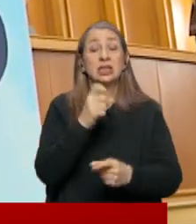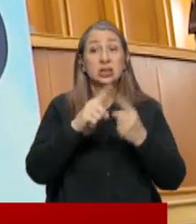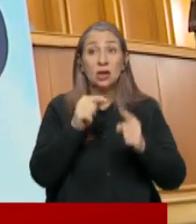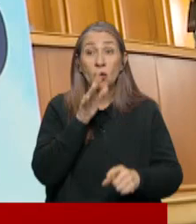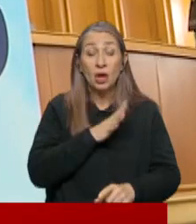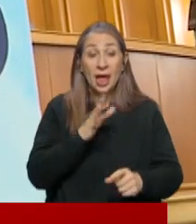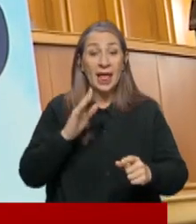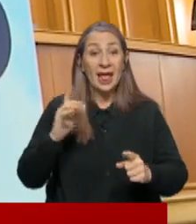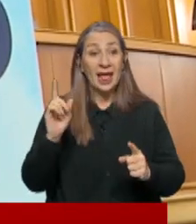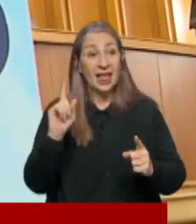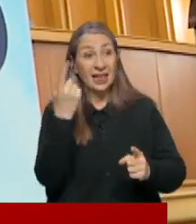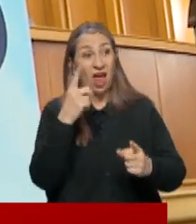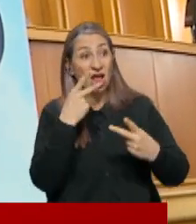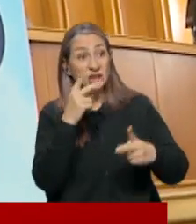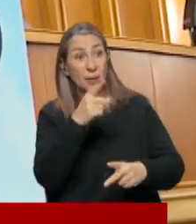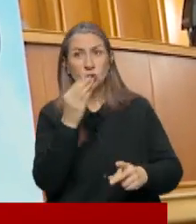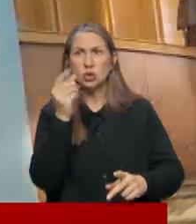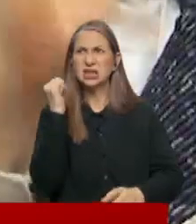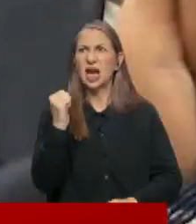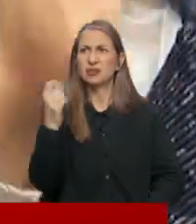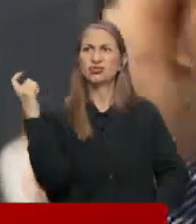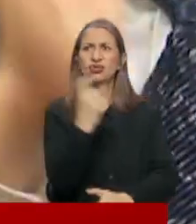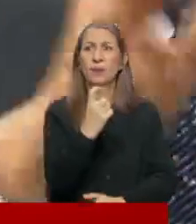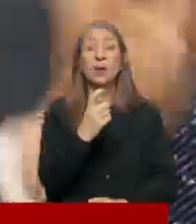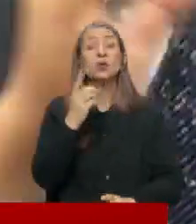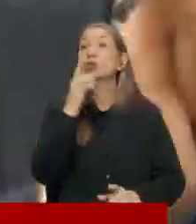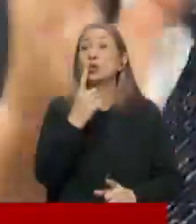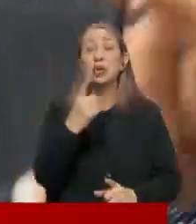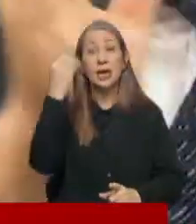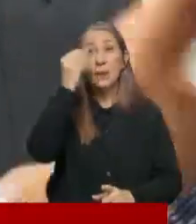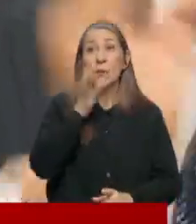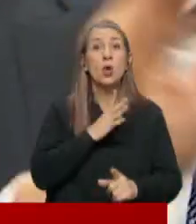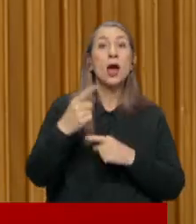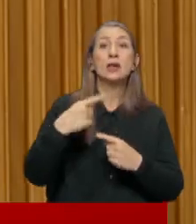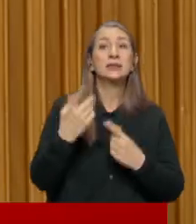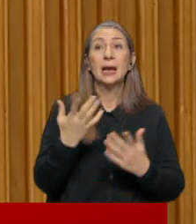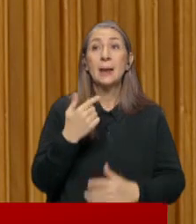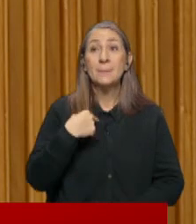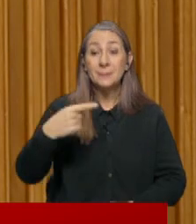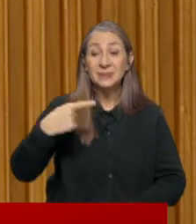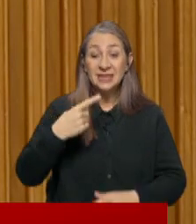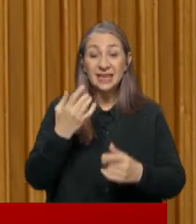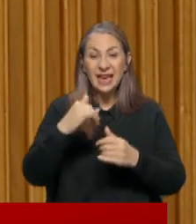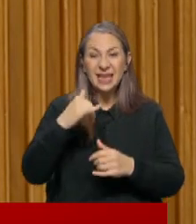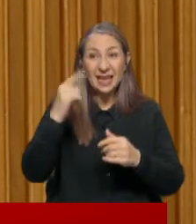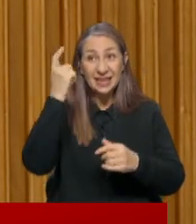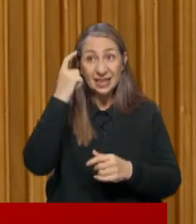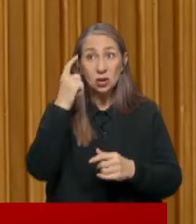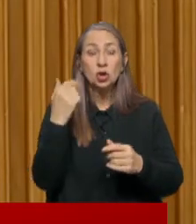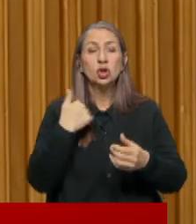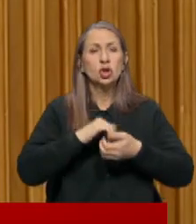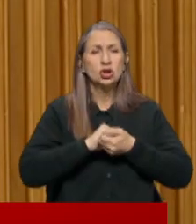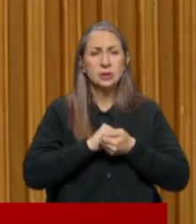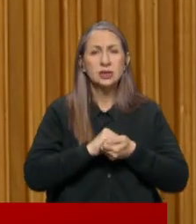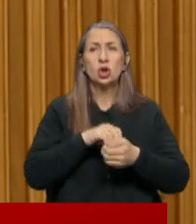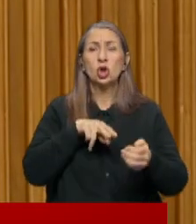Kılıçdaroğlu iktidar cephesinden yapılan açıklamalara çok sertti. Sözü İmamoğlu'yla ilişkisine getirdi. Bizi yakından tanıyanların,